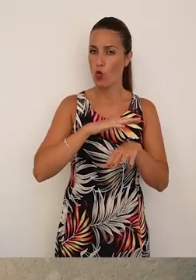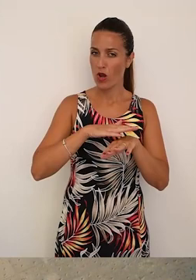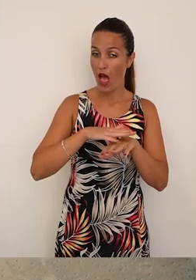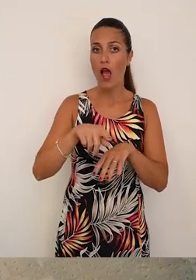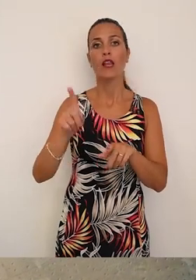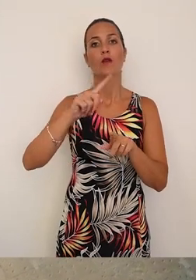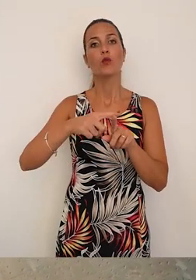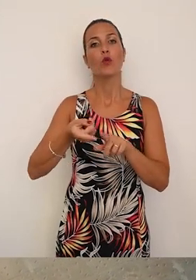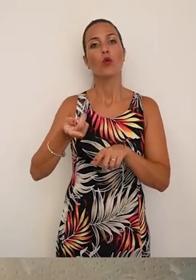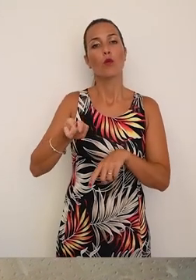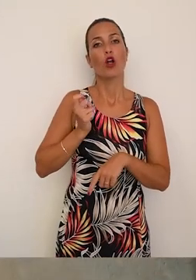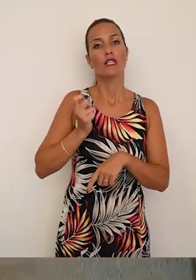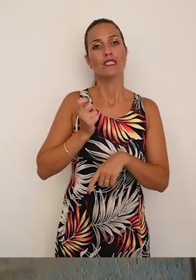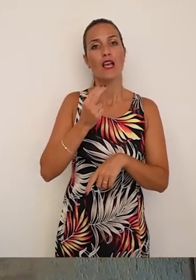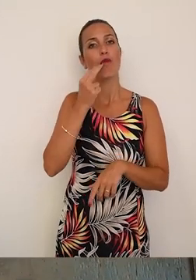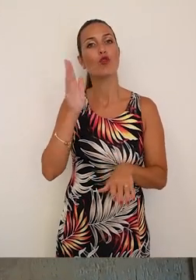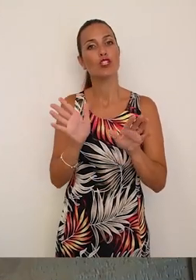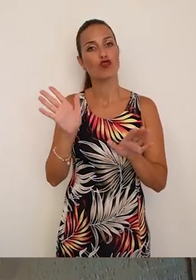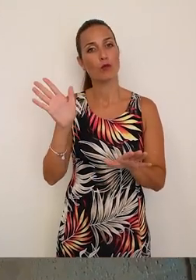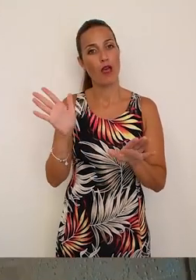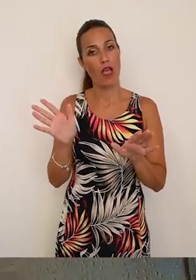caserma della Polizia Municipale.